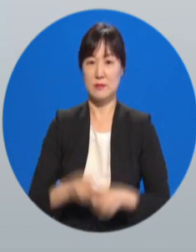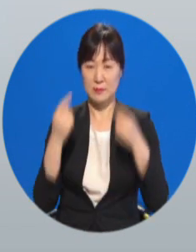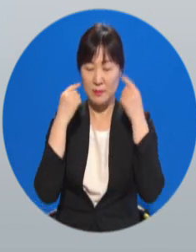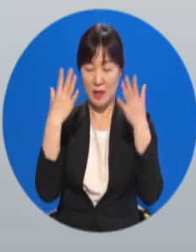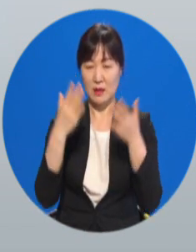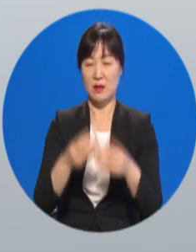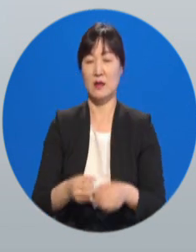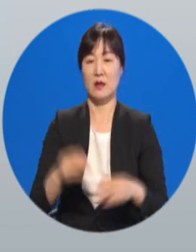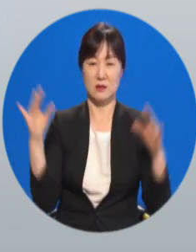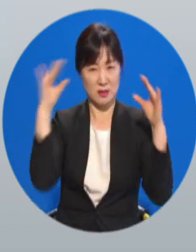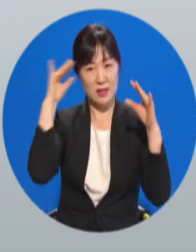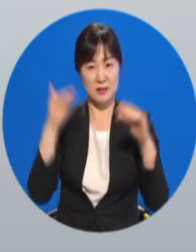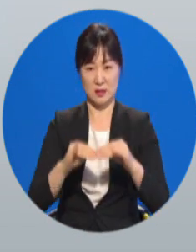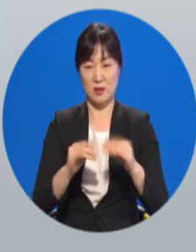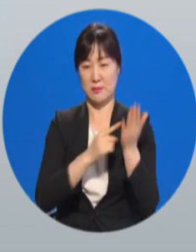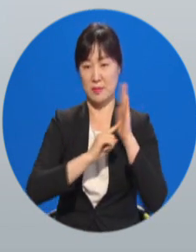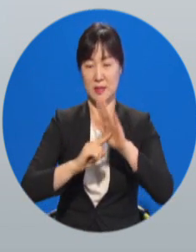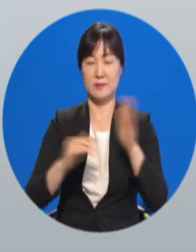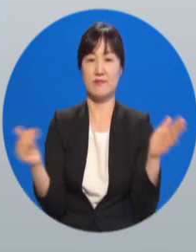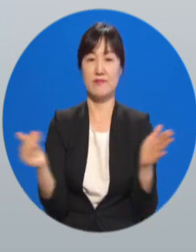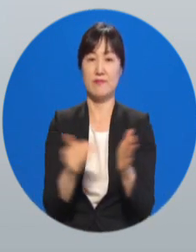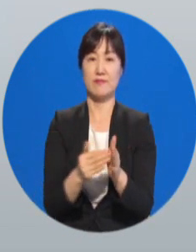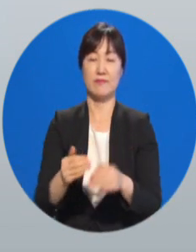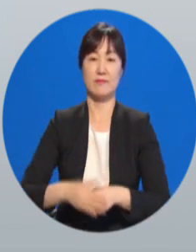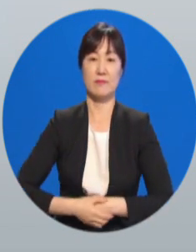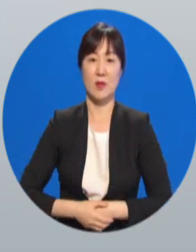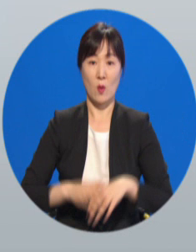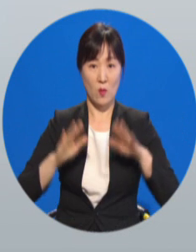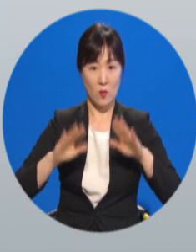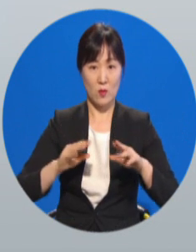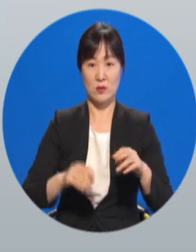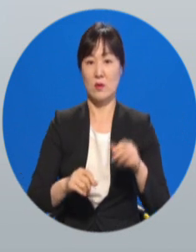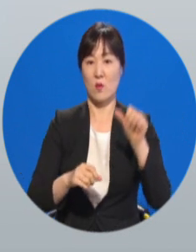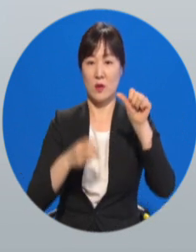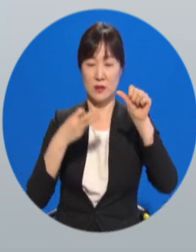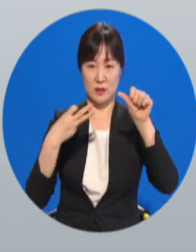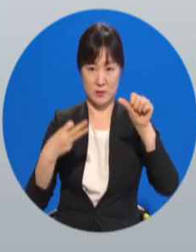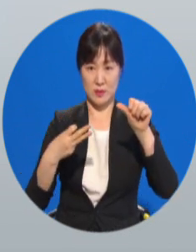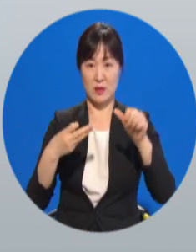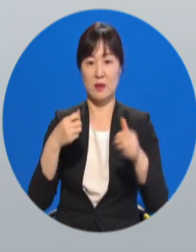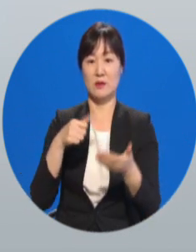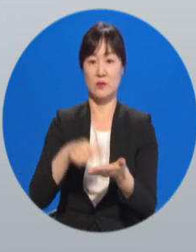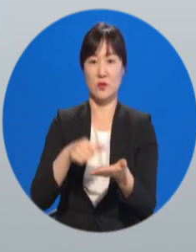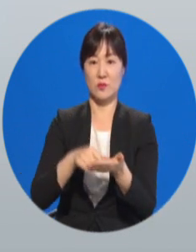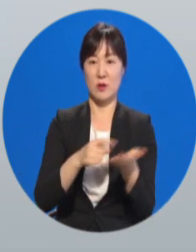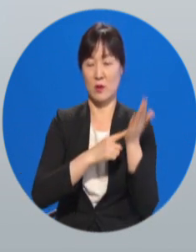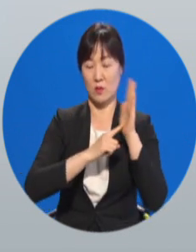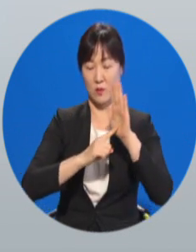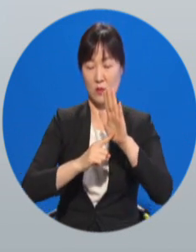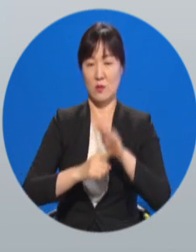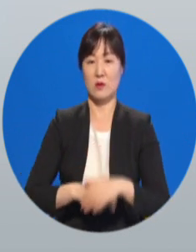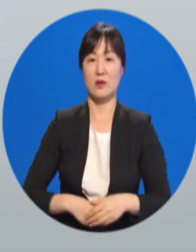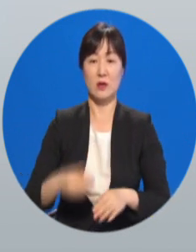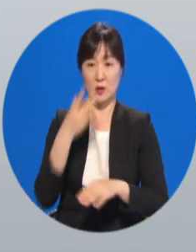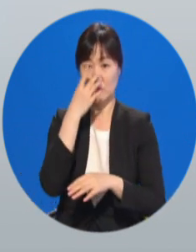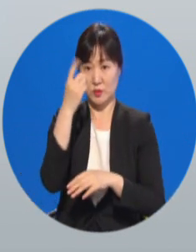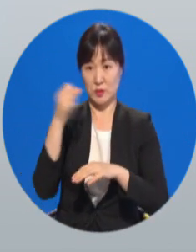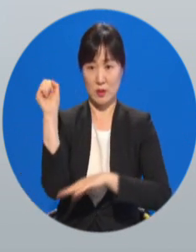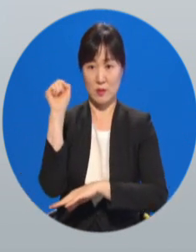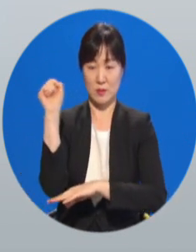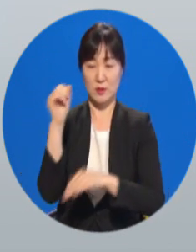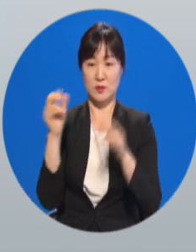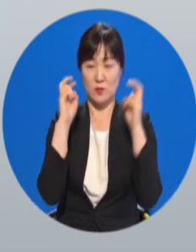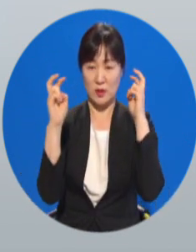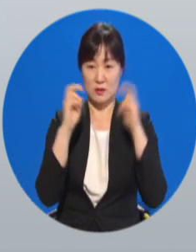비율로 총파업에 찬성했습니다. 오는 13일로 투표를 유보한 순천의 또 다른 시내버스 회사